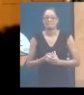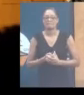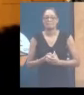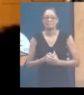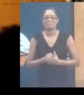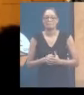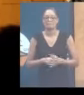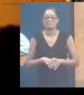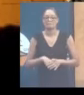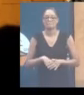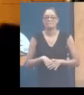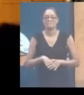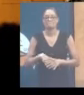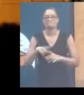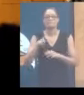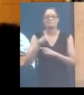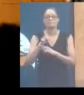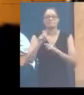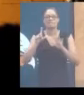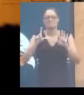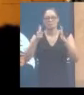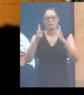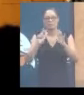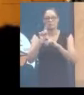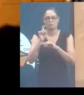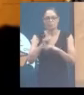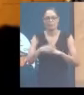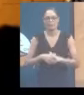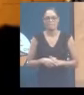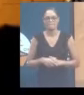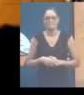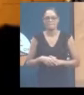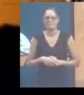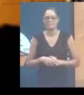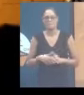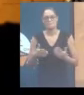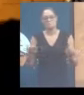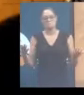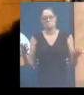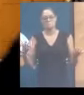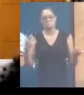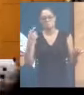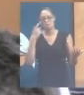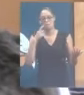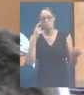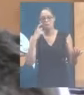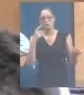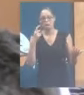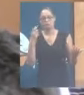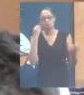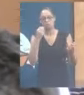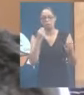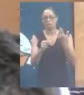Question numéro 7, toujours présentée par M. Daniel Marie-Sainte. Et je constate qu'on instaure